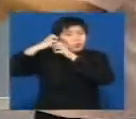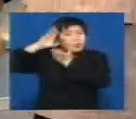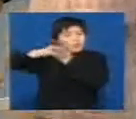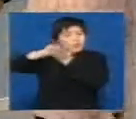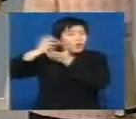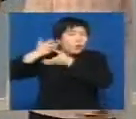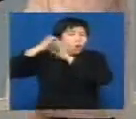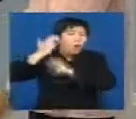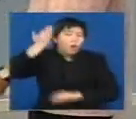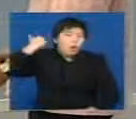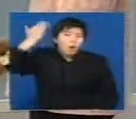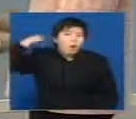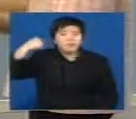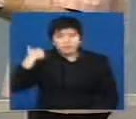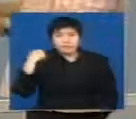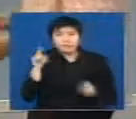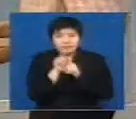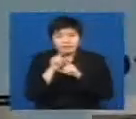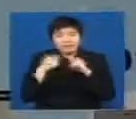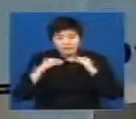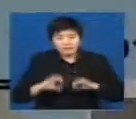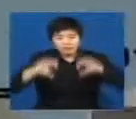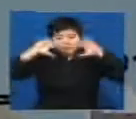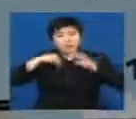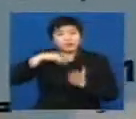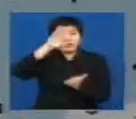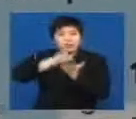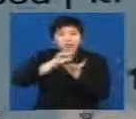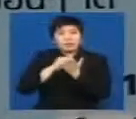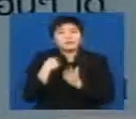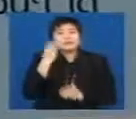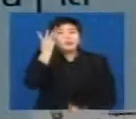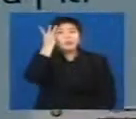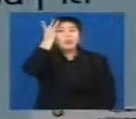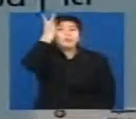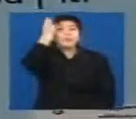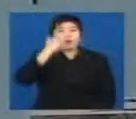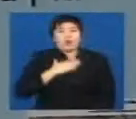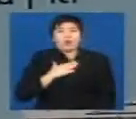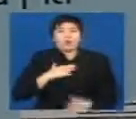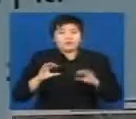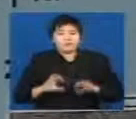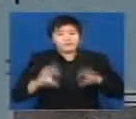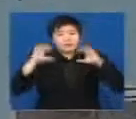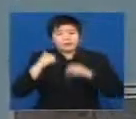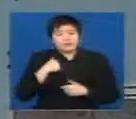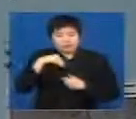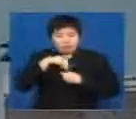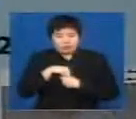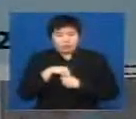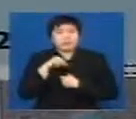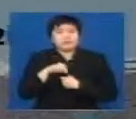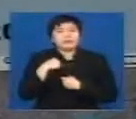ดนี่นะฮะผมพูดถึงนโยบายรัฐบาลแล้วกันนะฮะวิธีคิดทั้งหมดเนี่ยในวันหน้าเนี่ยเรากำลังอยู่บน